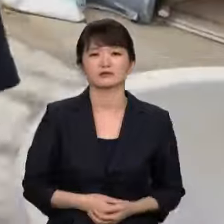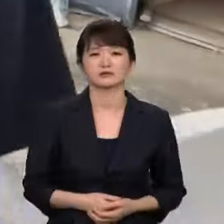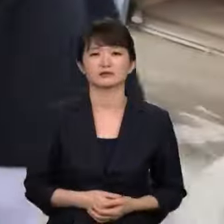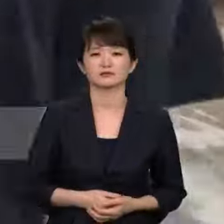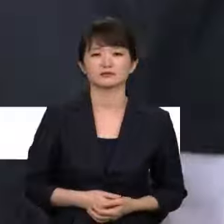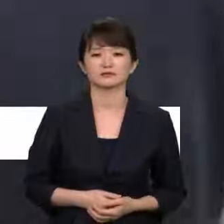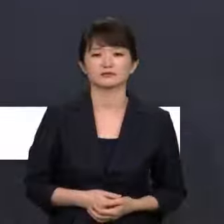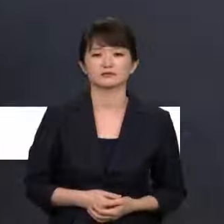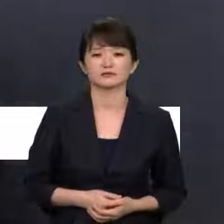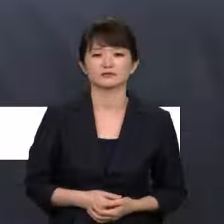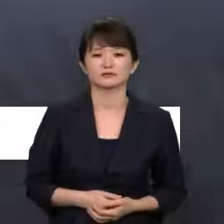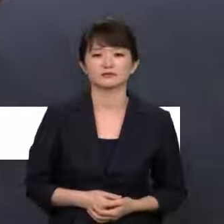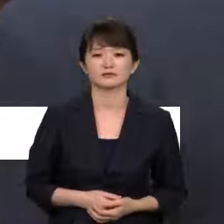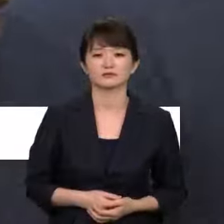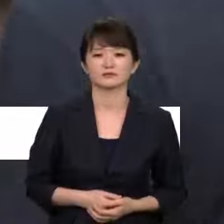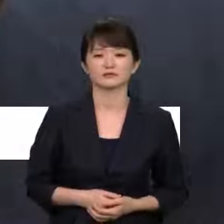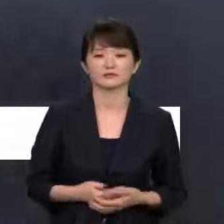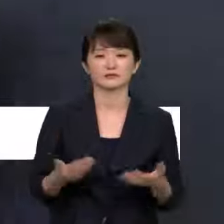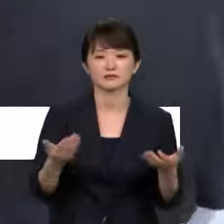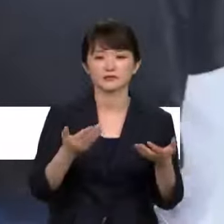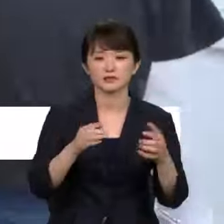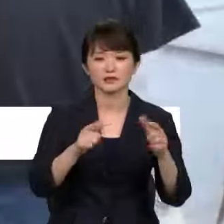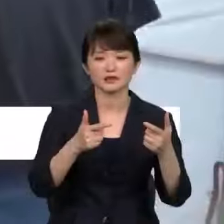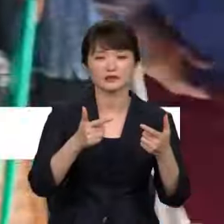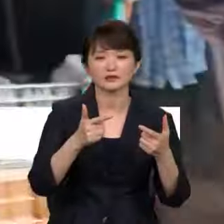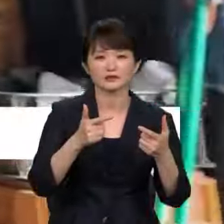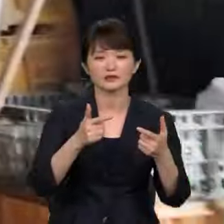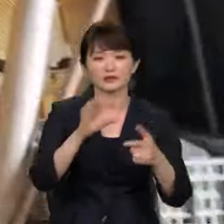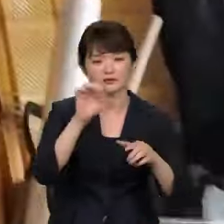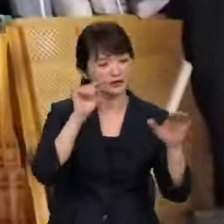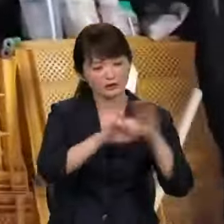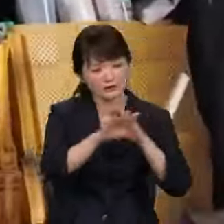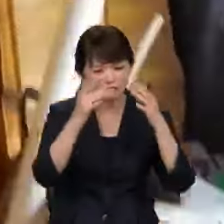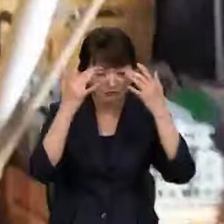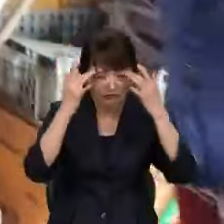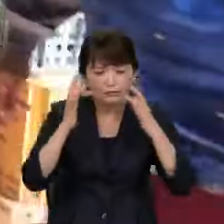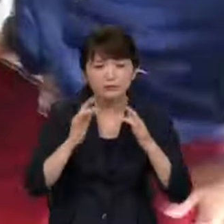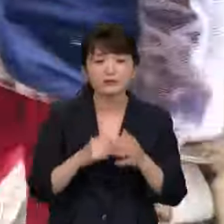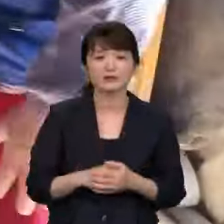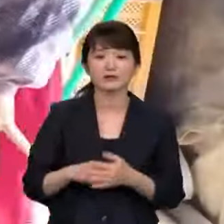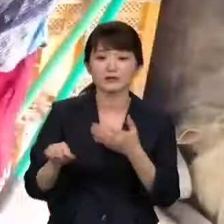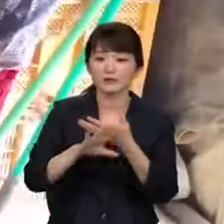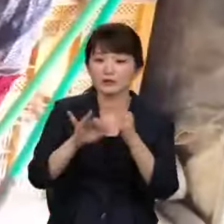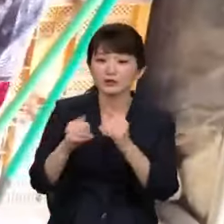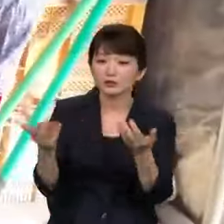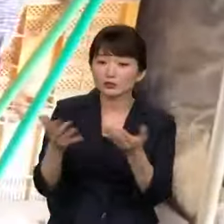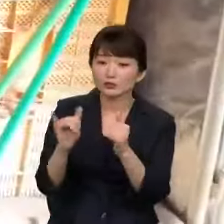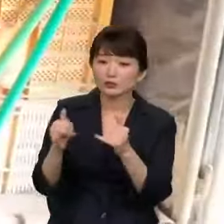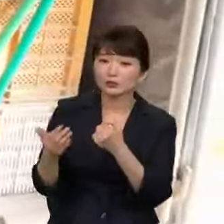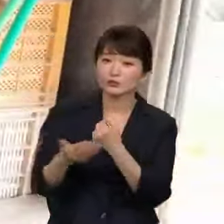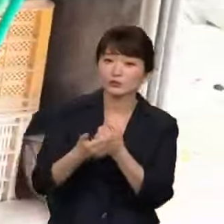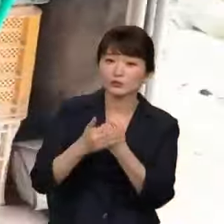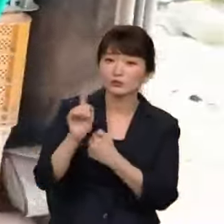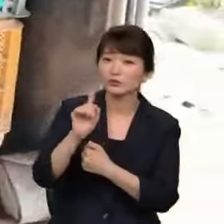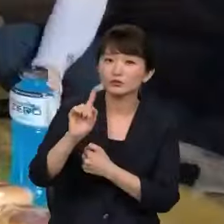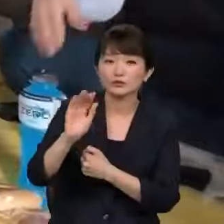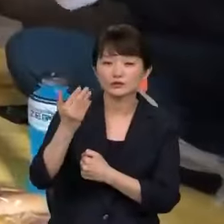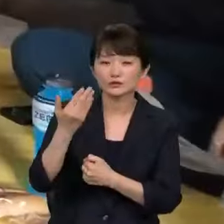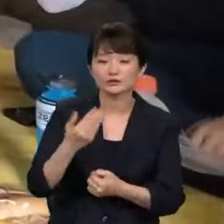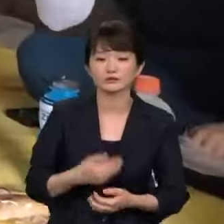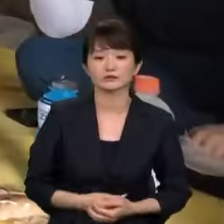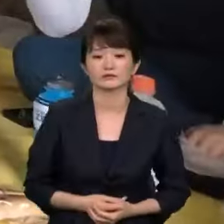안 본다니까. 땀으로 다 흘려서 그래. 외국인 노동자는 얼마나 도움이 될까요?